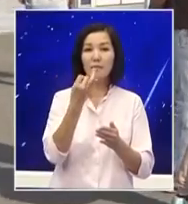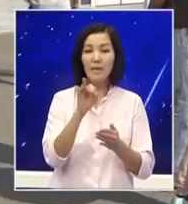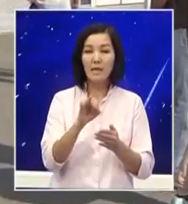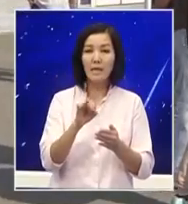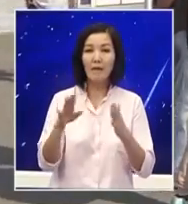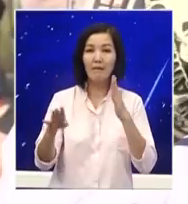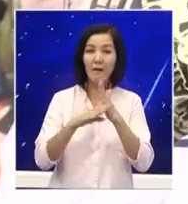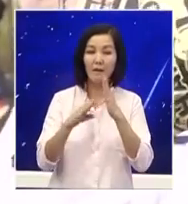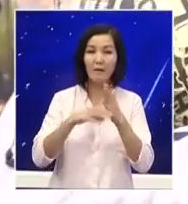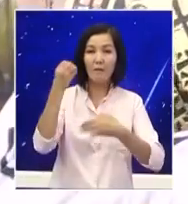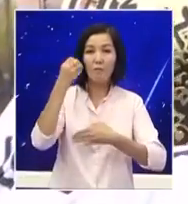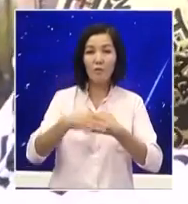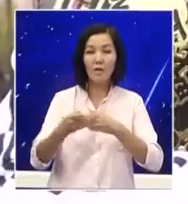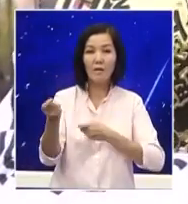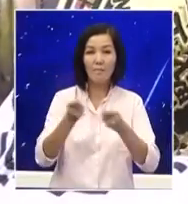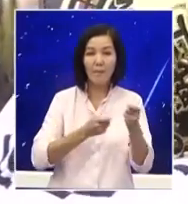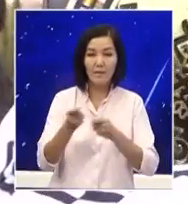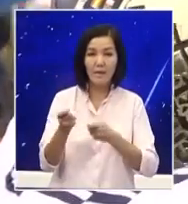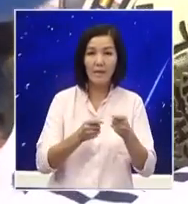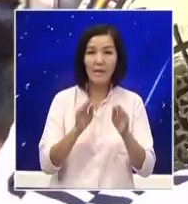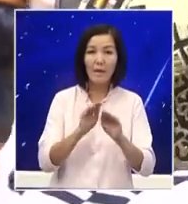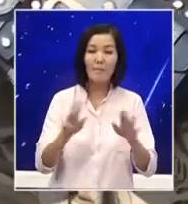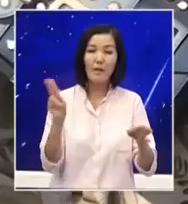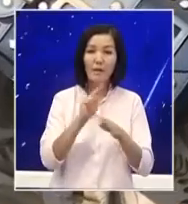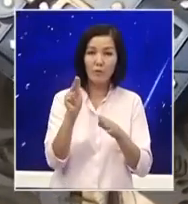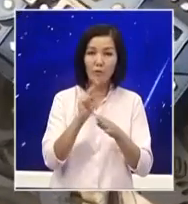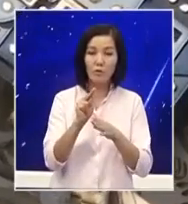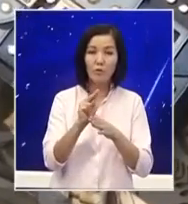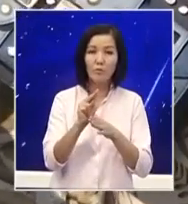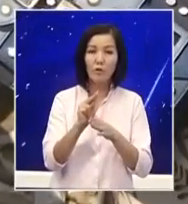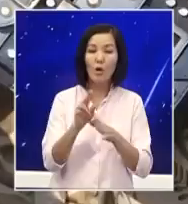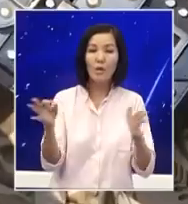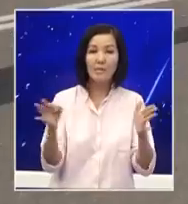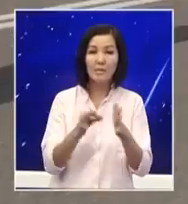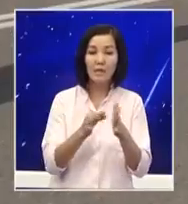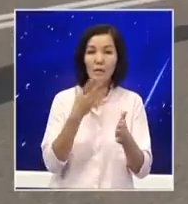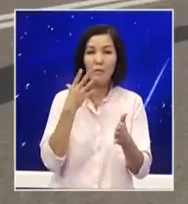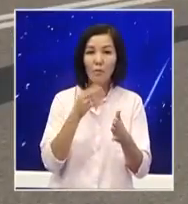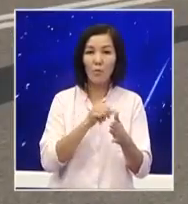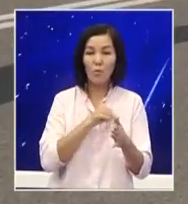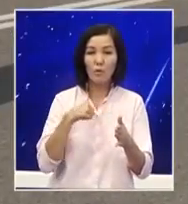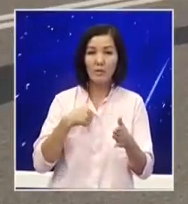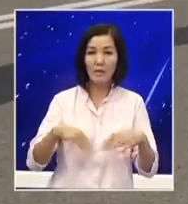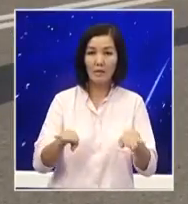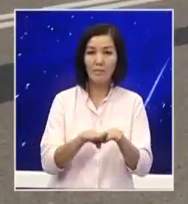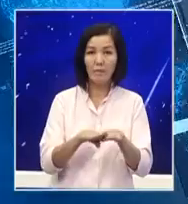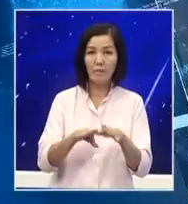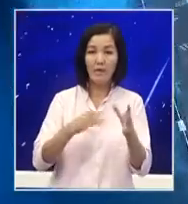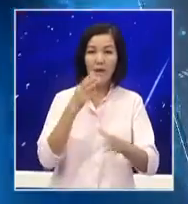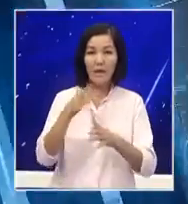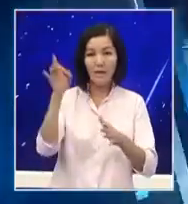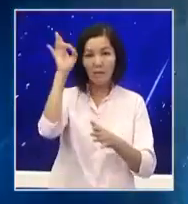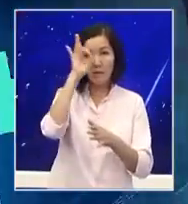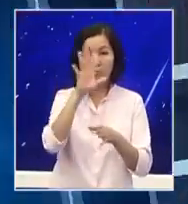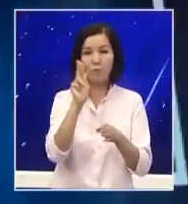каратэ орталығын басқарады. Шәкірт тәрбиелеп, бапкерлікті де қатар алып жүр. Оның мақсаты өзі сияқты әлем чемпионын дайындау. Жарқын